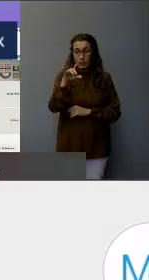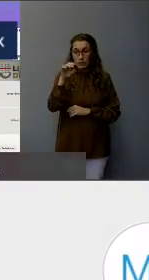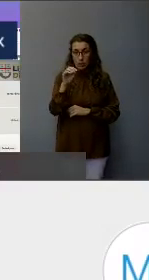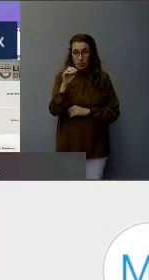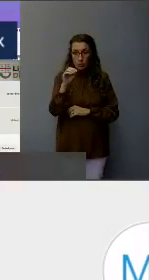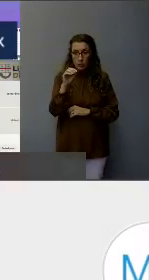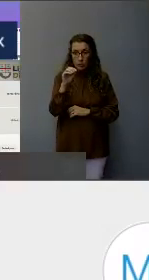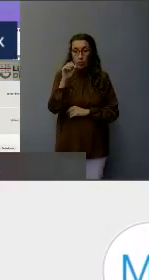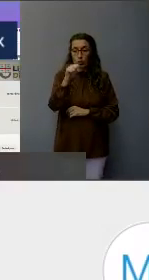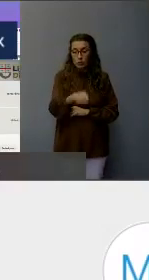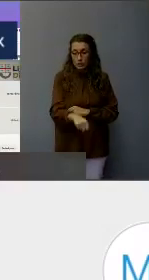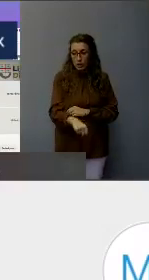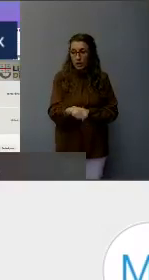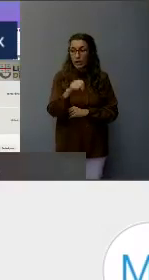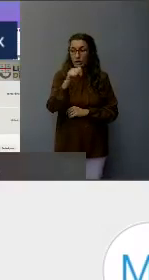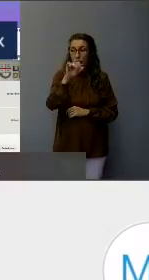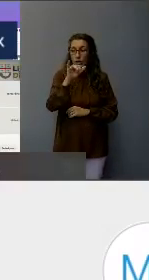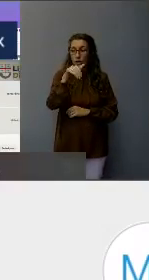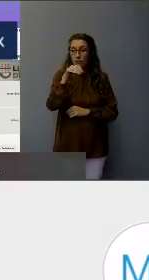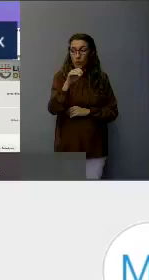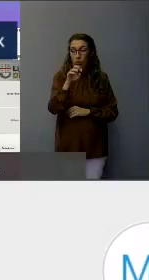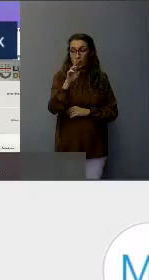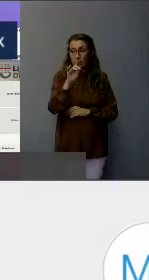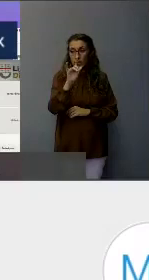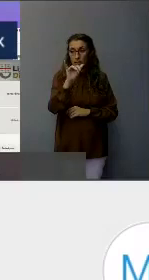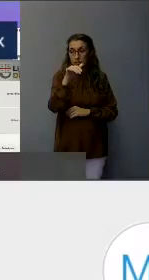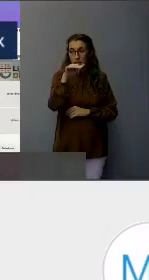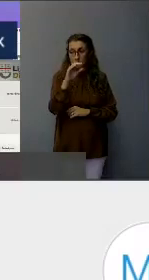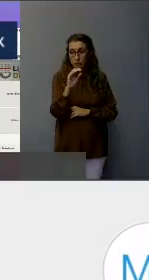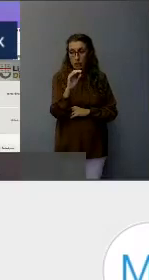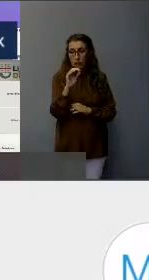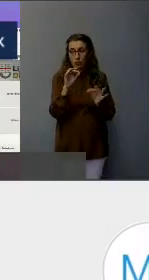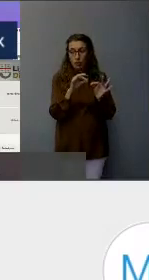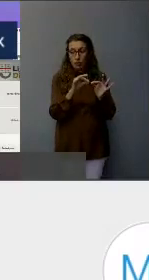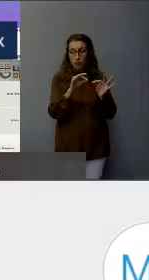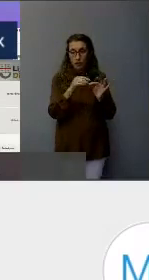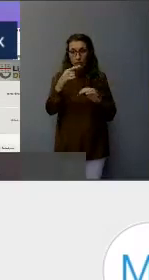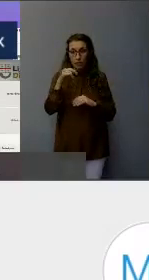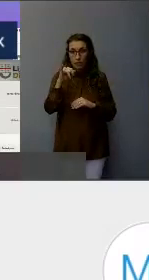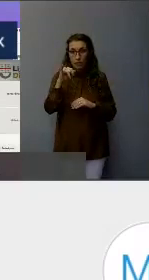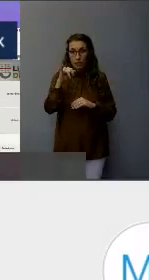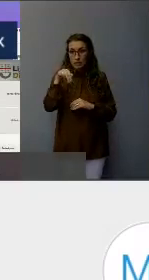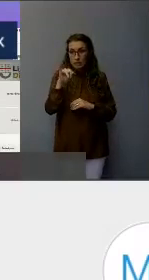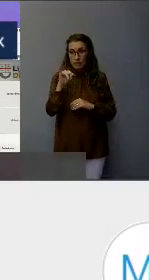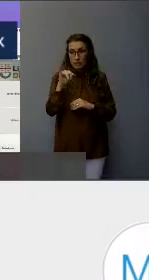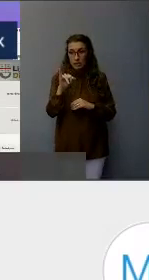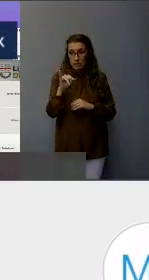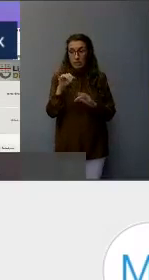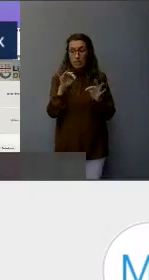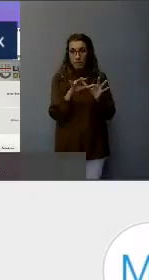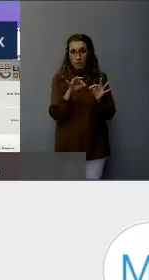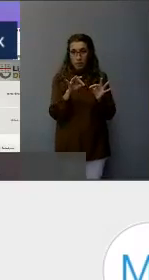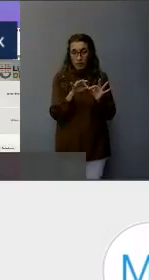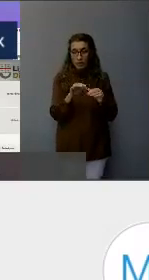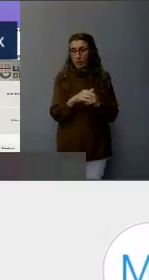comprare o consigliere immordino favorevole consigliere latini favorevole